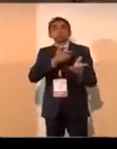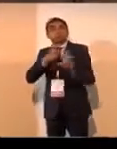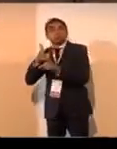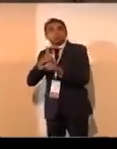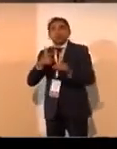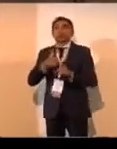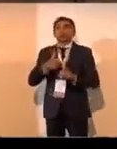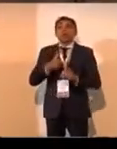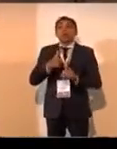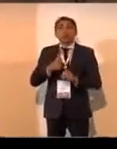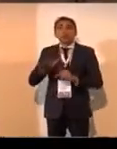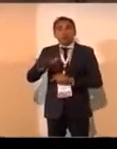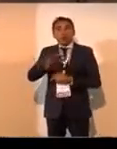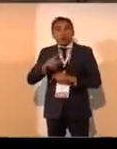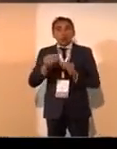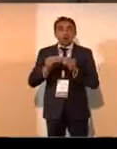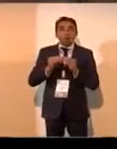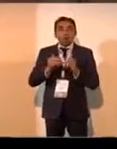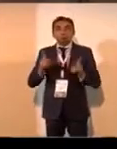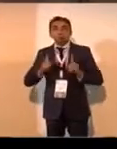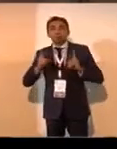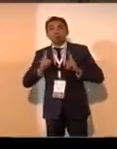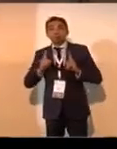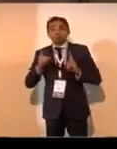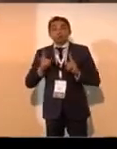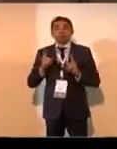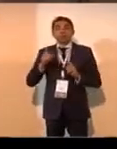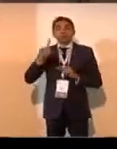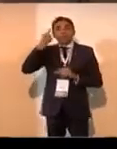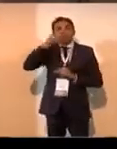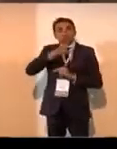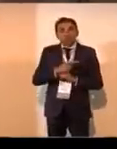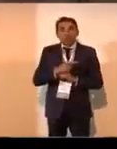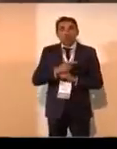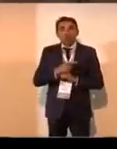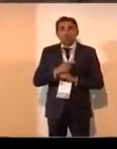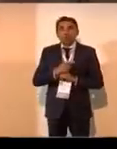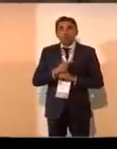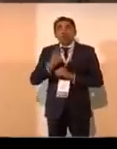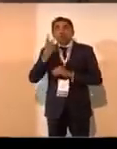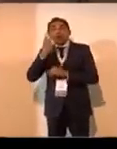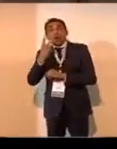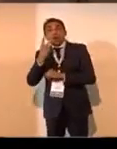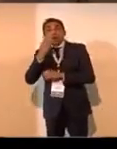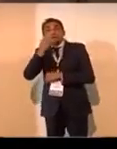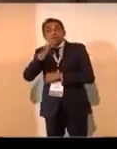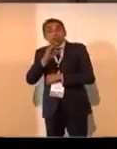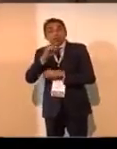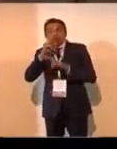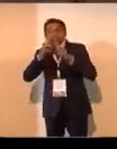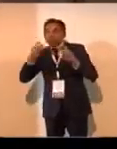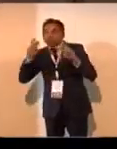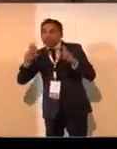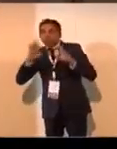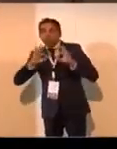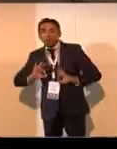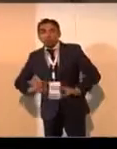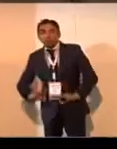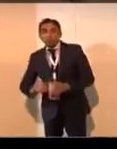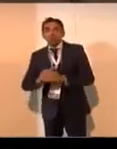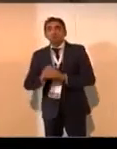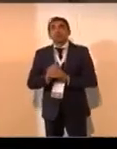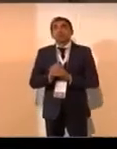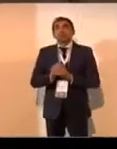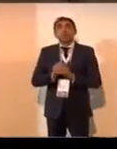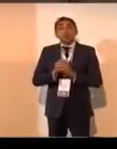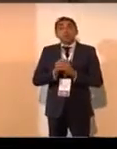come proteggerci, di come proteggere è un tema forte. Certamente riguarda anche le capacità investigative che devono essere messe